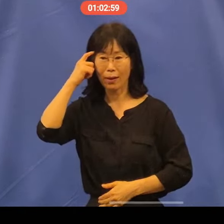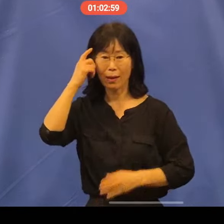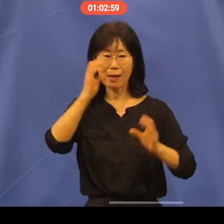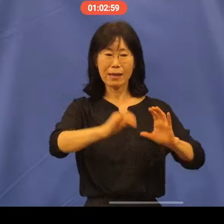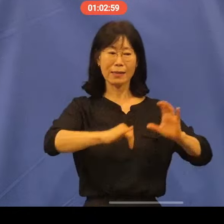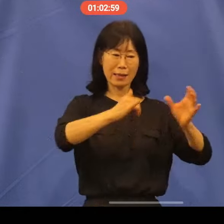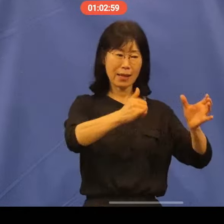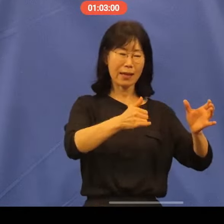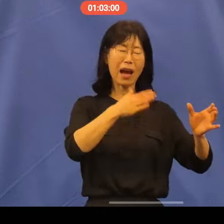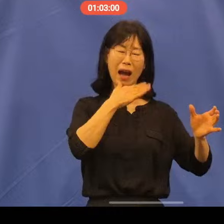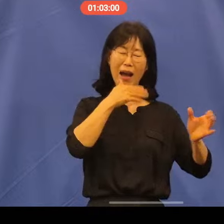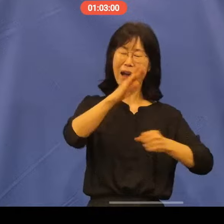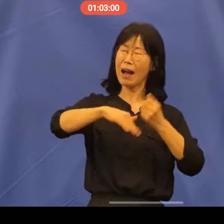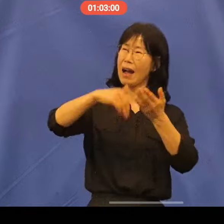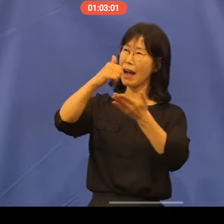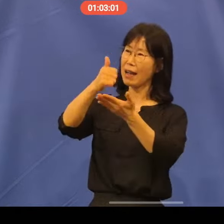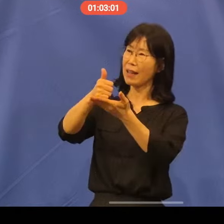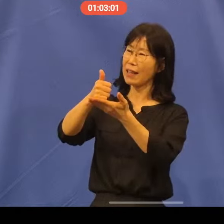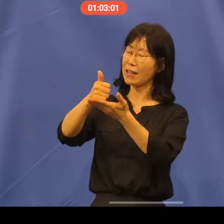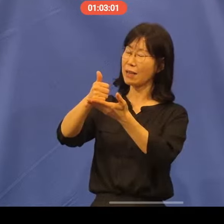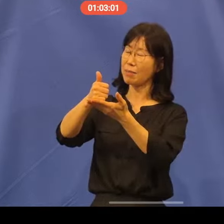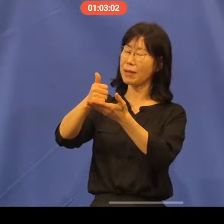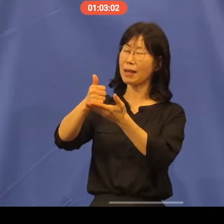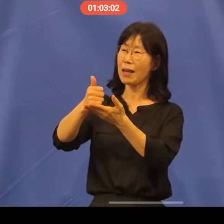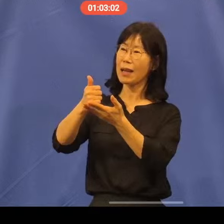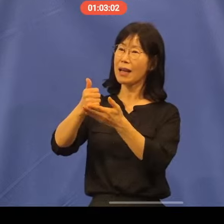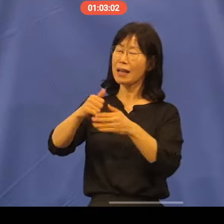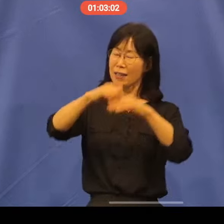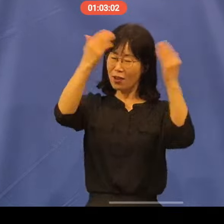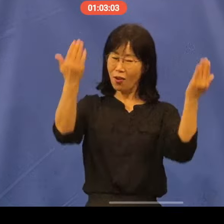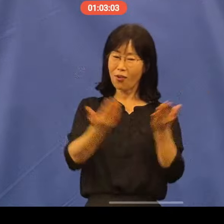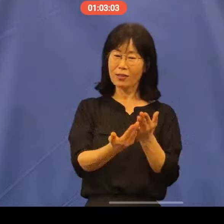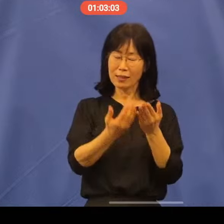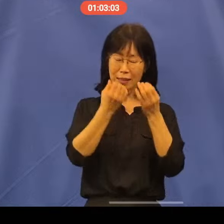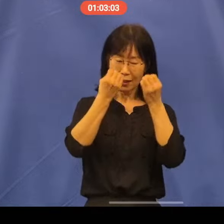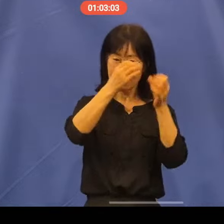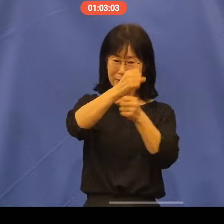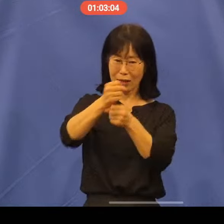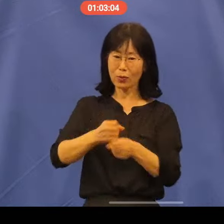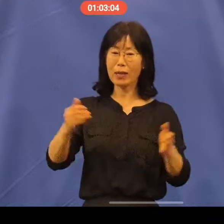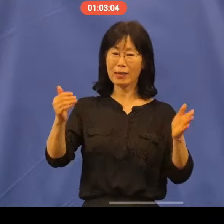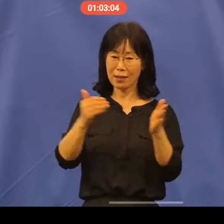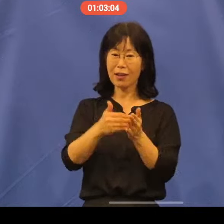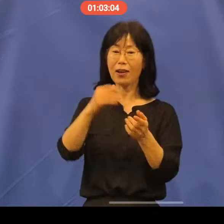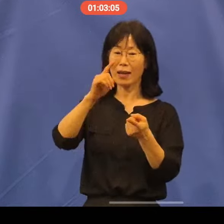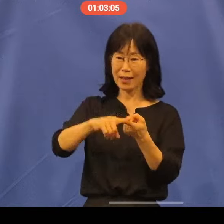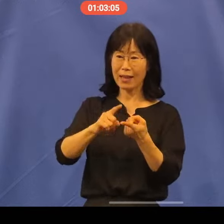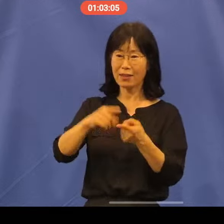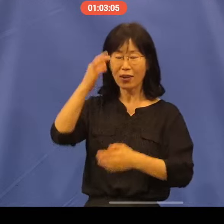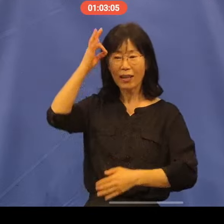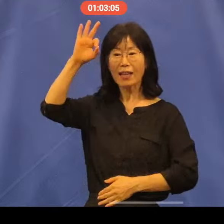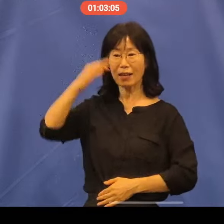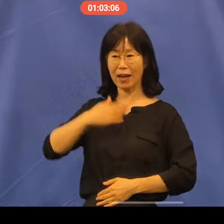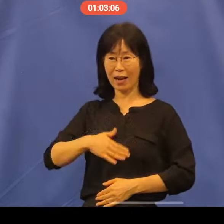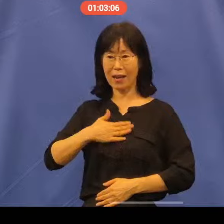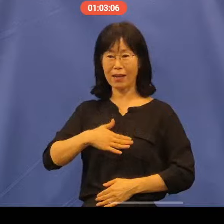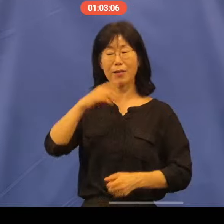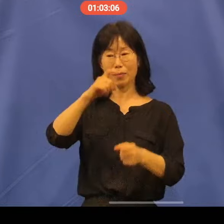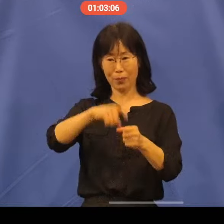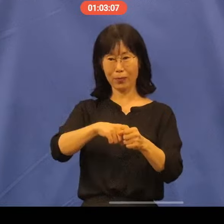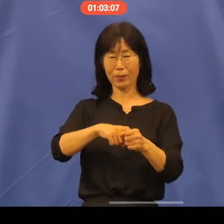세상의 사람들이 하나님께 영광을 돌리는 날이 오게 될 것이라는 거죠. 여러분, 그러므로 여러분, 우리가 초점을 하나님께만